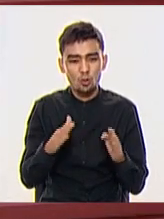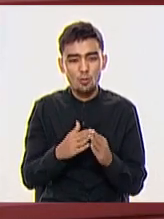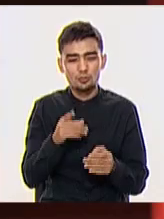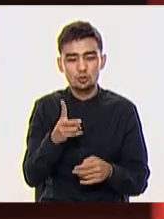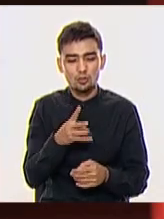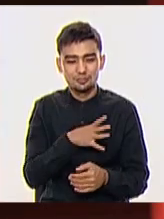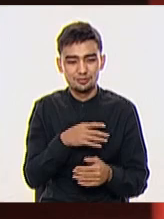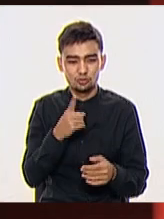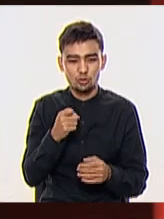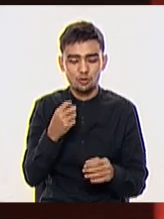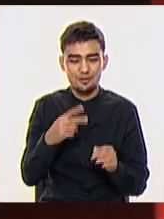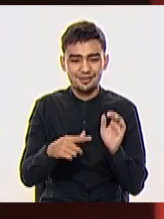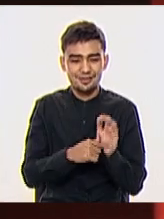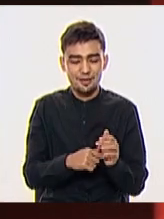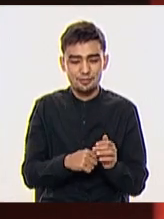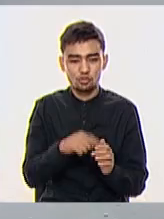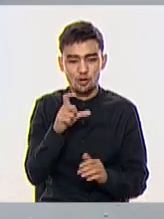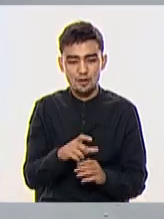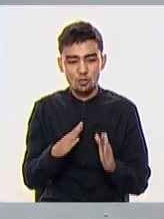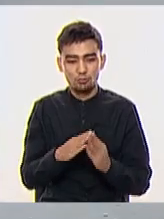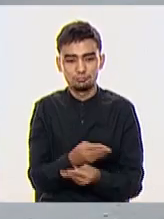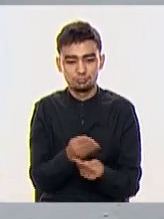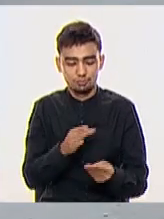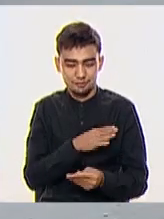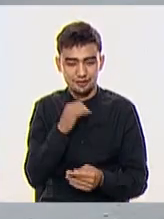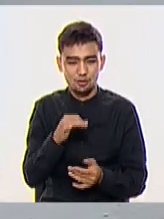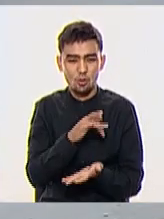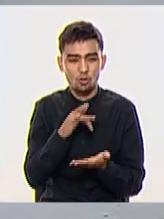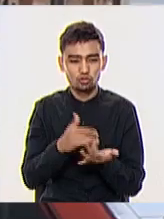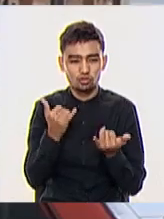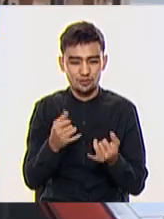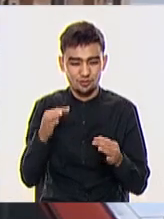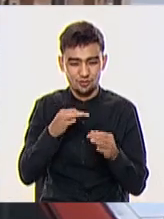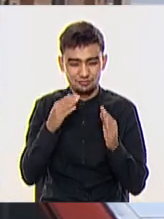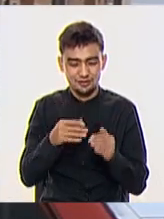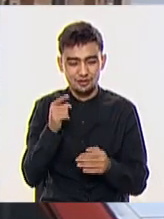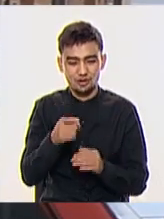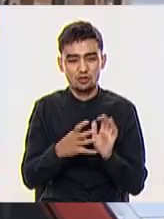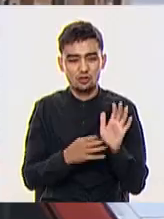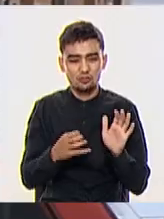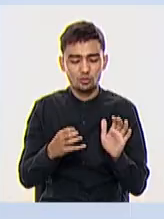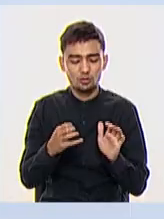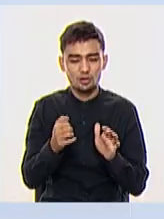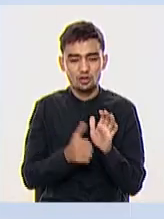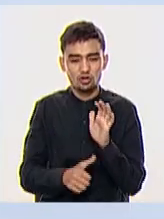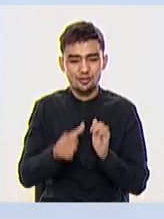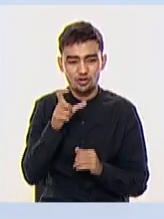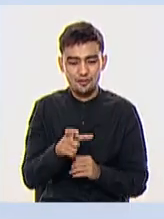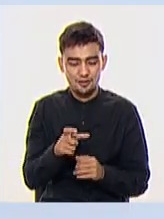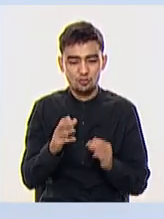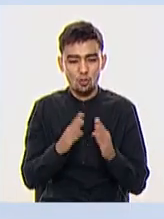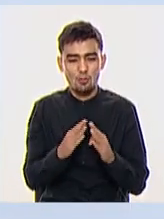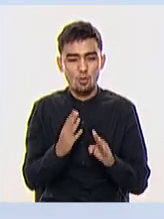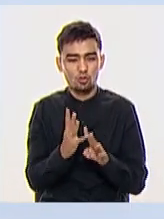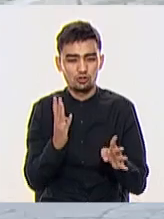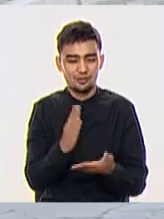өскен 127 адамға үй беріліпті. Қала бойынша қазір осы санаттағы 1960 адам тұрғын үй кезегінде